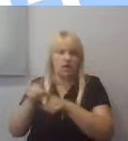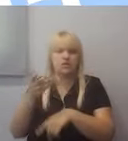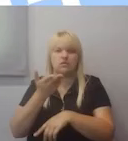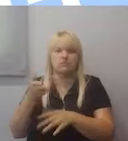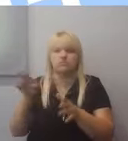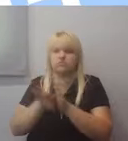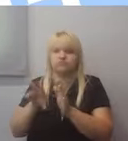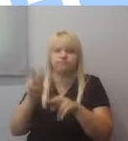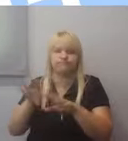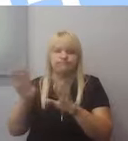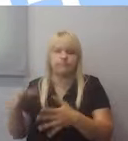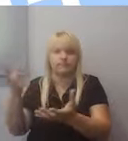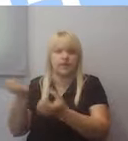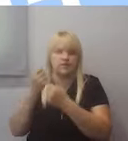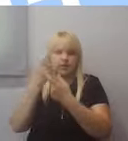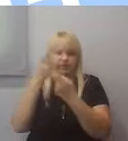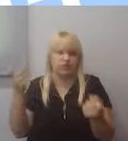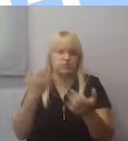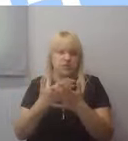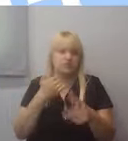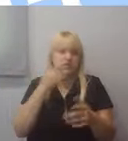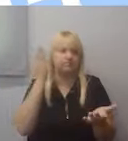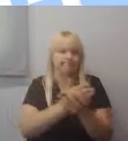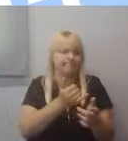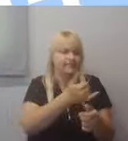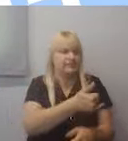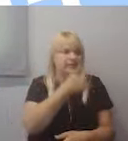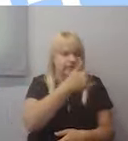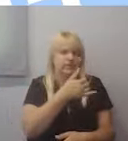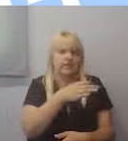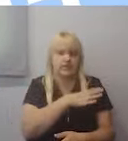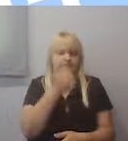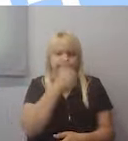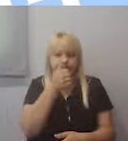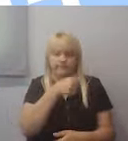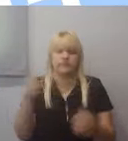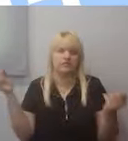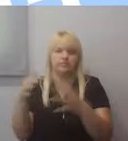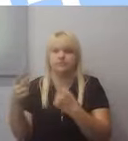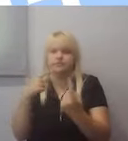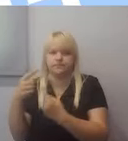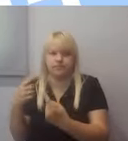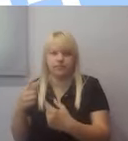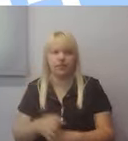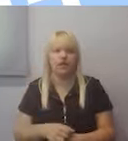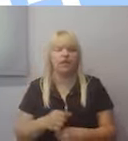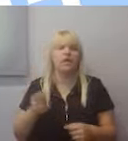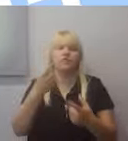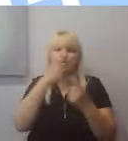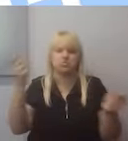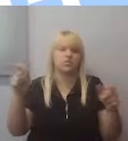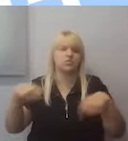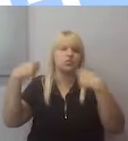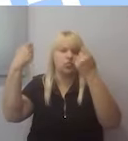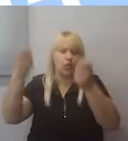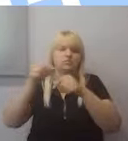informāciju ja gad gadījumā to nevar tiešsaistē panākt tālāk viennozīmīgi informācijas nodošana tālāk tiem kuri nu